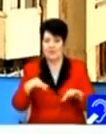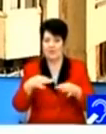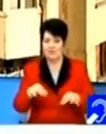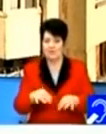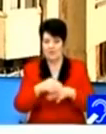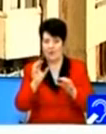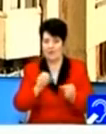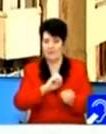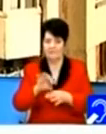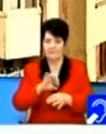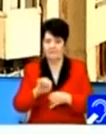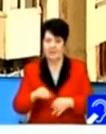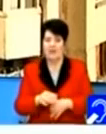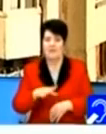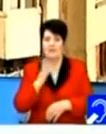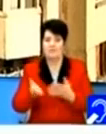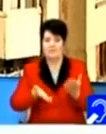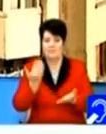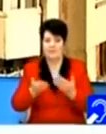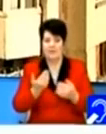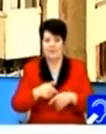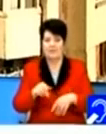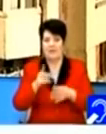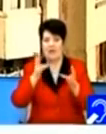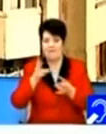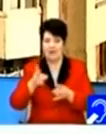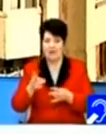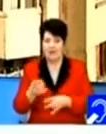moloz. Acum urmează să fie demontat un planșeu avariat de